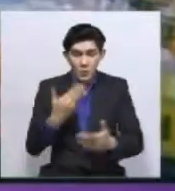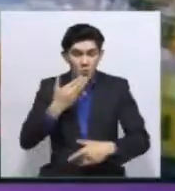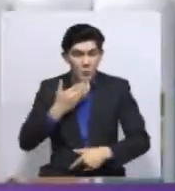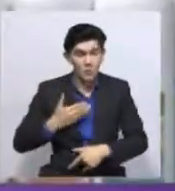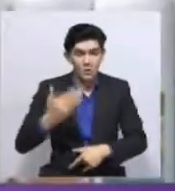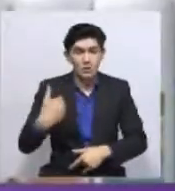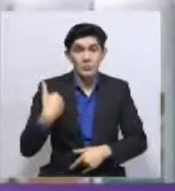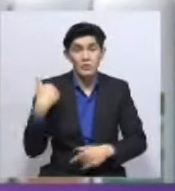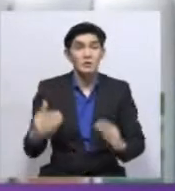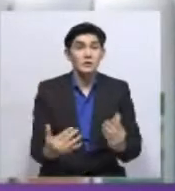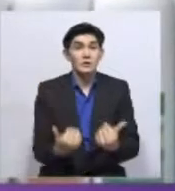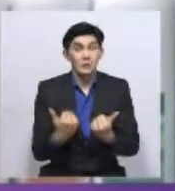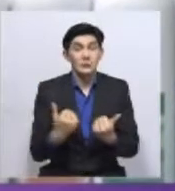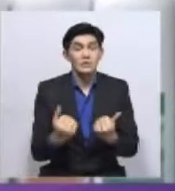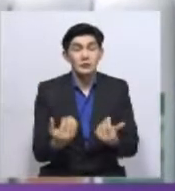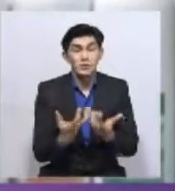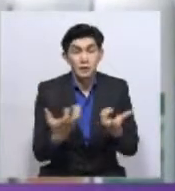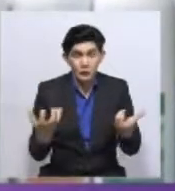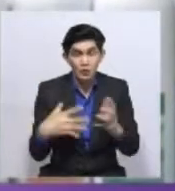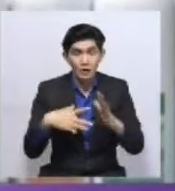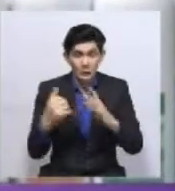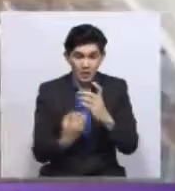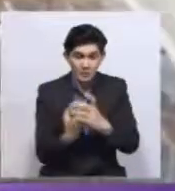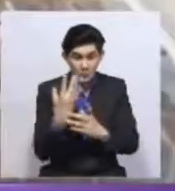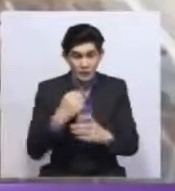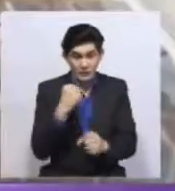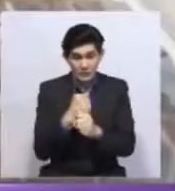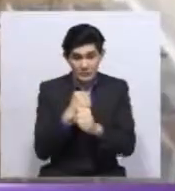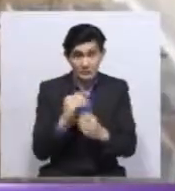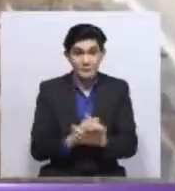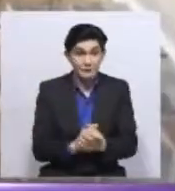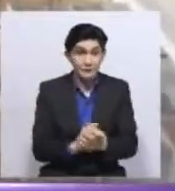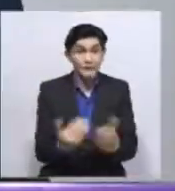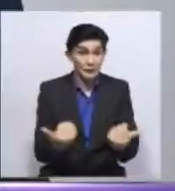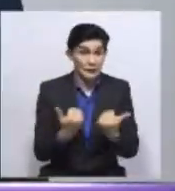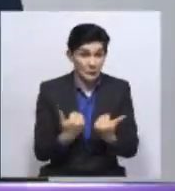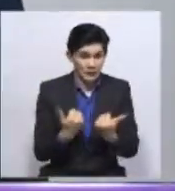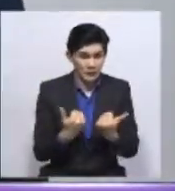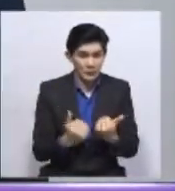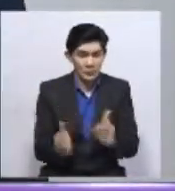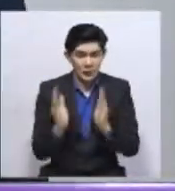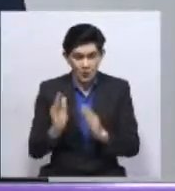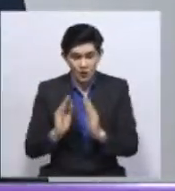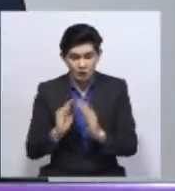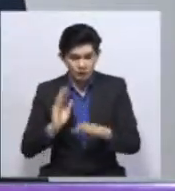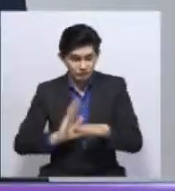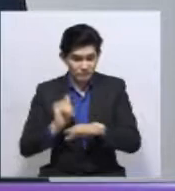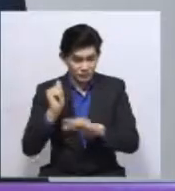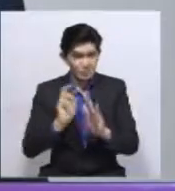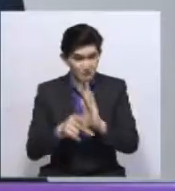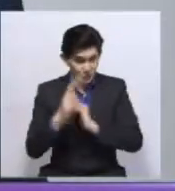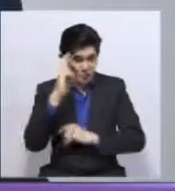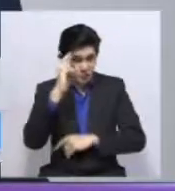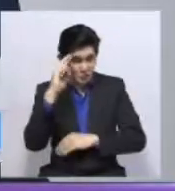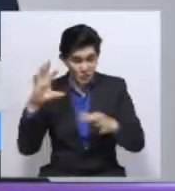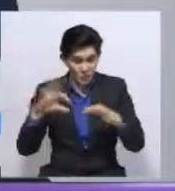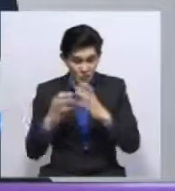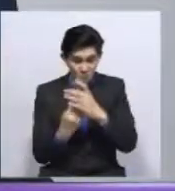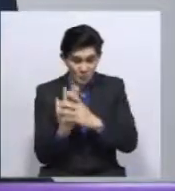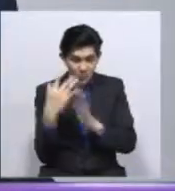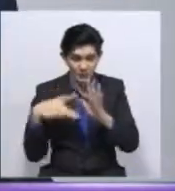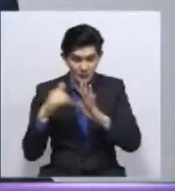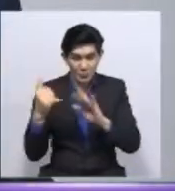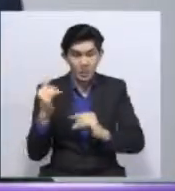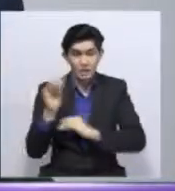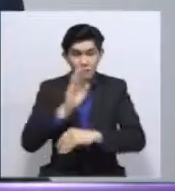และยั่งยืนทางด้านผลิตภัณฑ์จากสมุนไพร ตอนนี้เราดึงเอาคนที่มีความเชี่ยวชาญทางด้านสมุนไพร